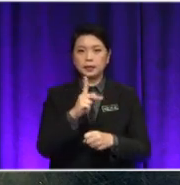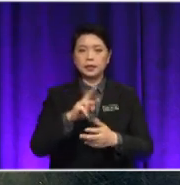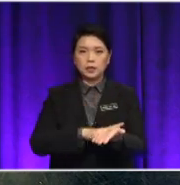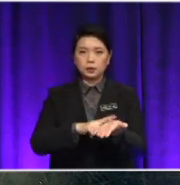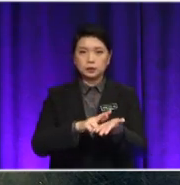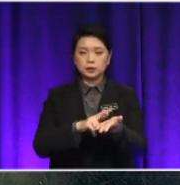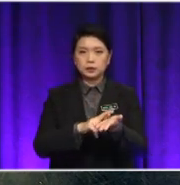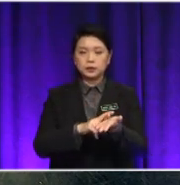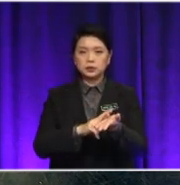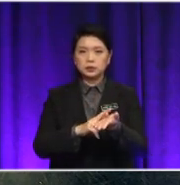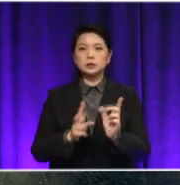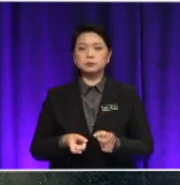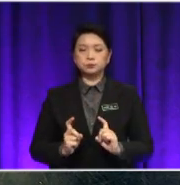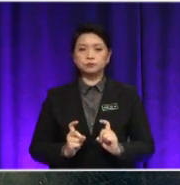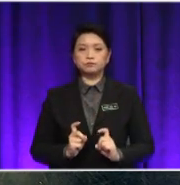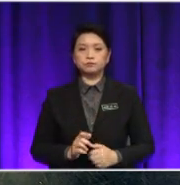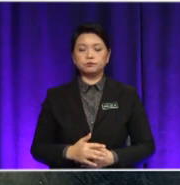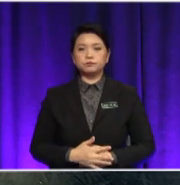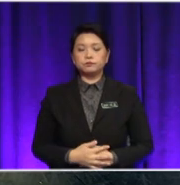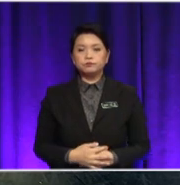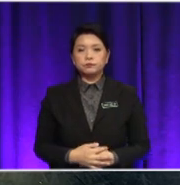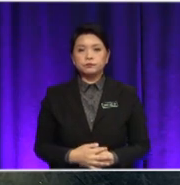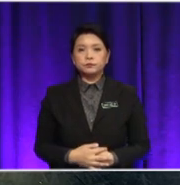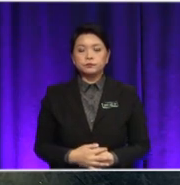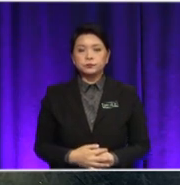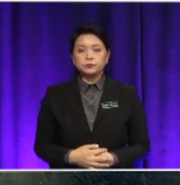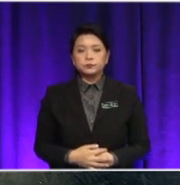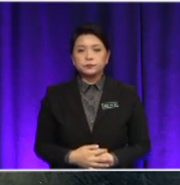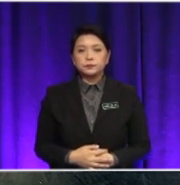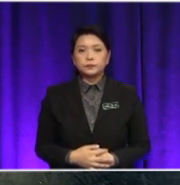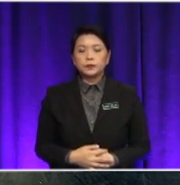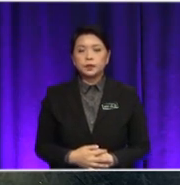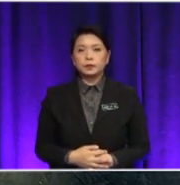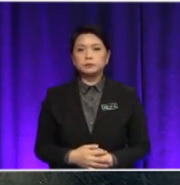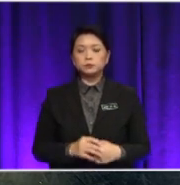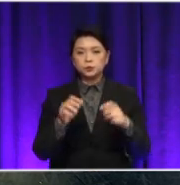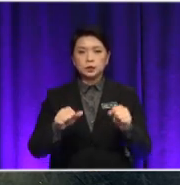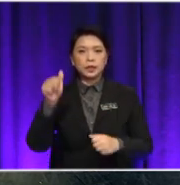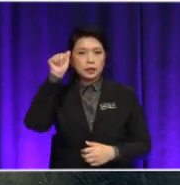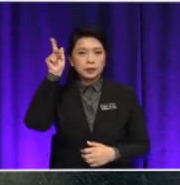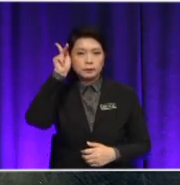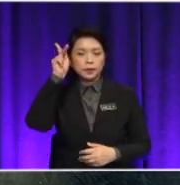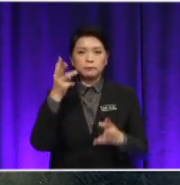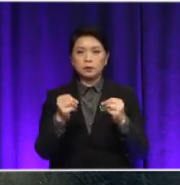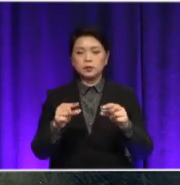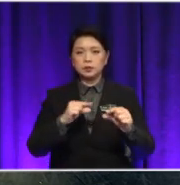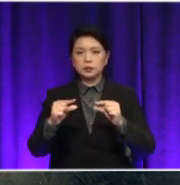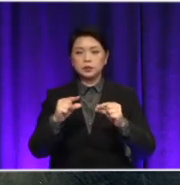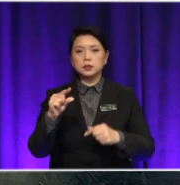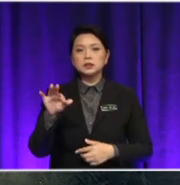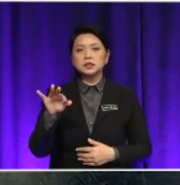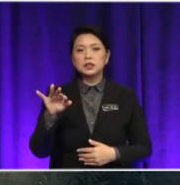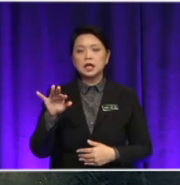biarkan sahaja. Okey. Cikgu, saya nak tanya, boleh ke kalau saya nak gerakkan saya punya apa jari-jari kaki itu,